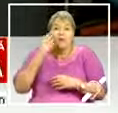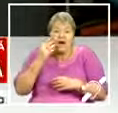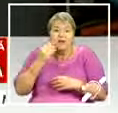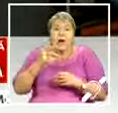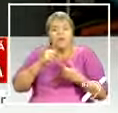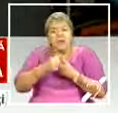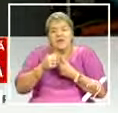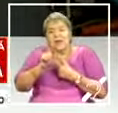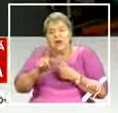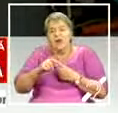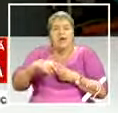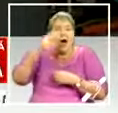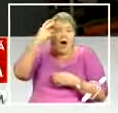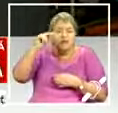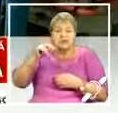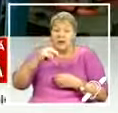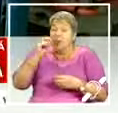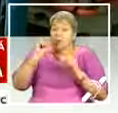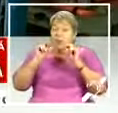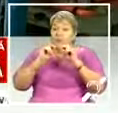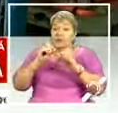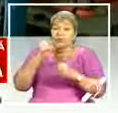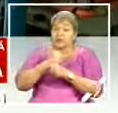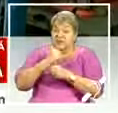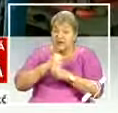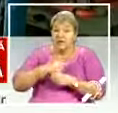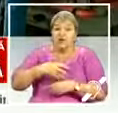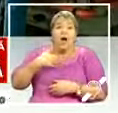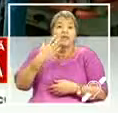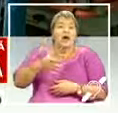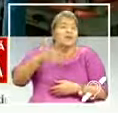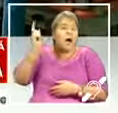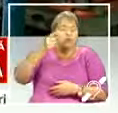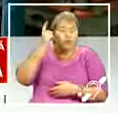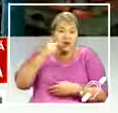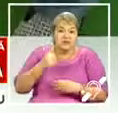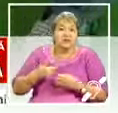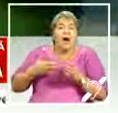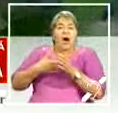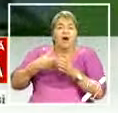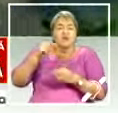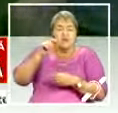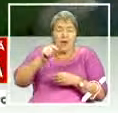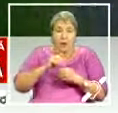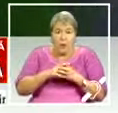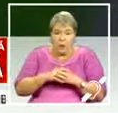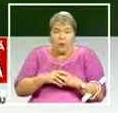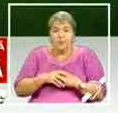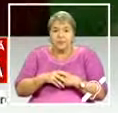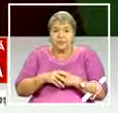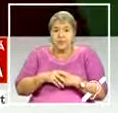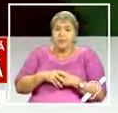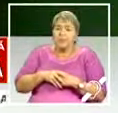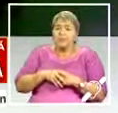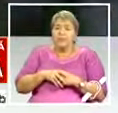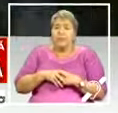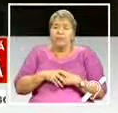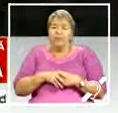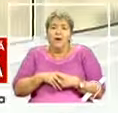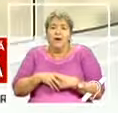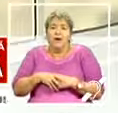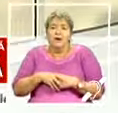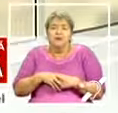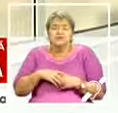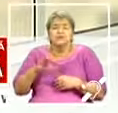dat alarma. Profesorul de serviciu a sunat la 112, iar la fața locului a ajuns un echipaj de la